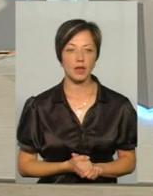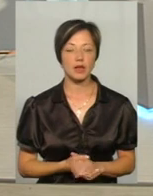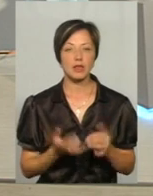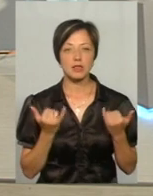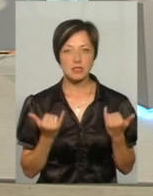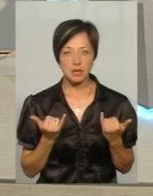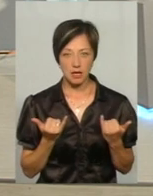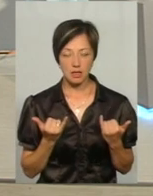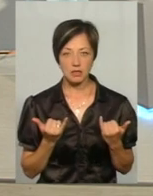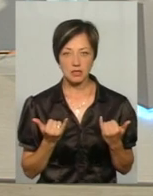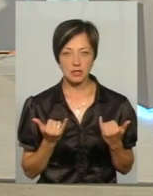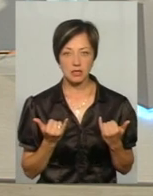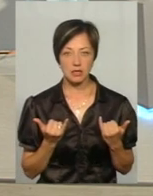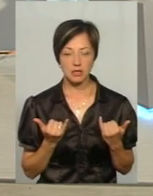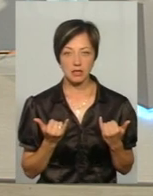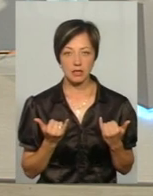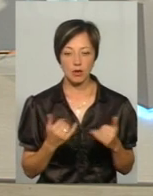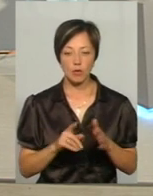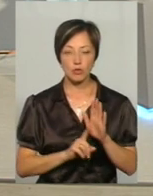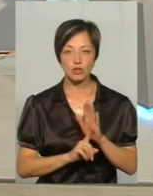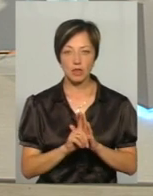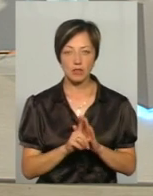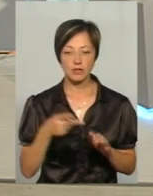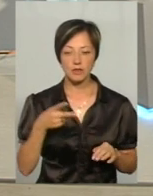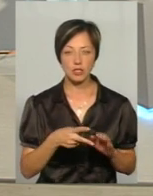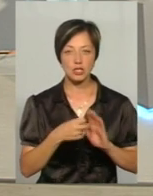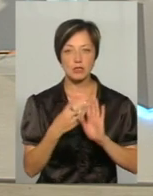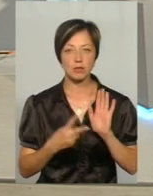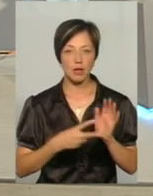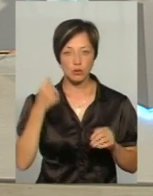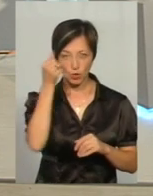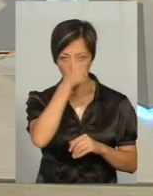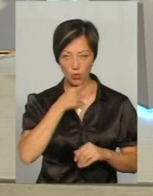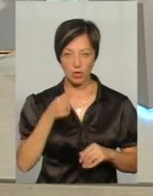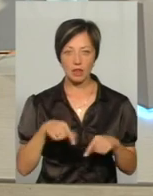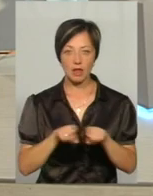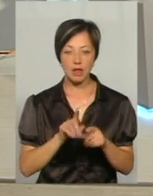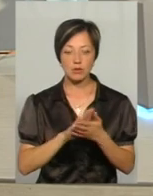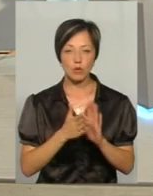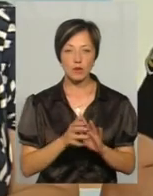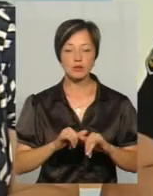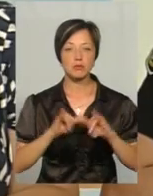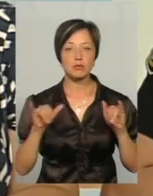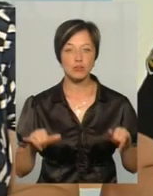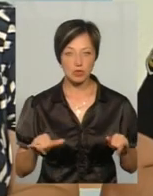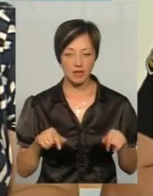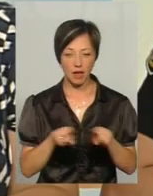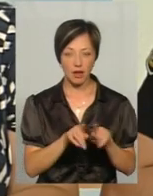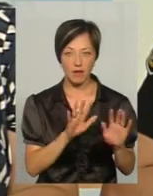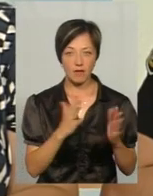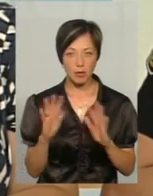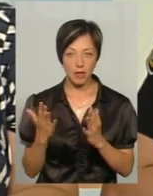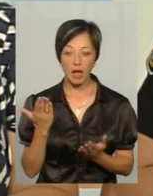Зараз якби пішла починаючи, напевно, з 2017 року, тенденція до збільшення. Але